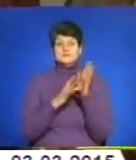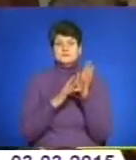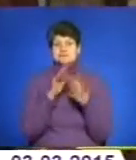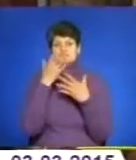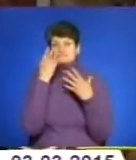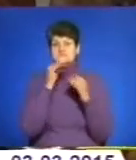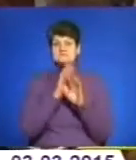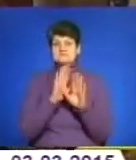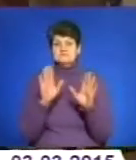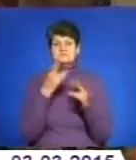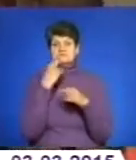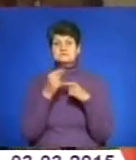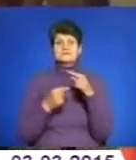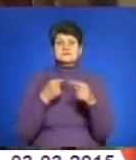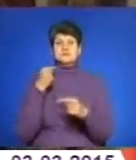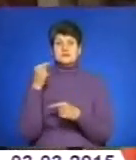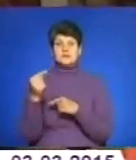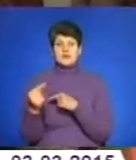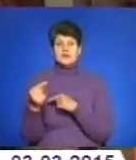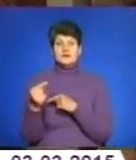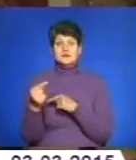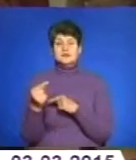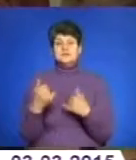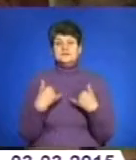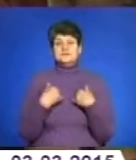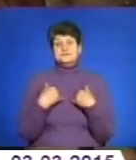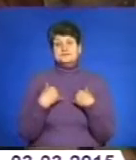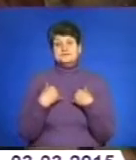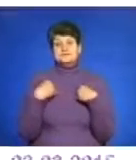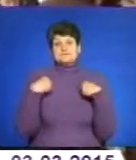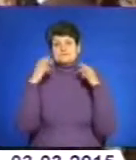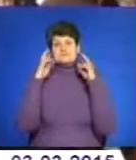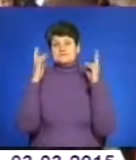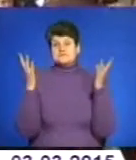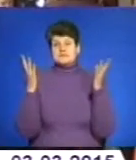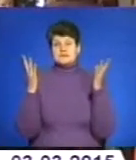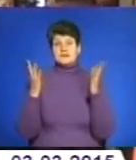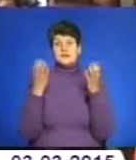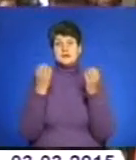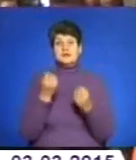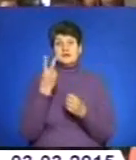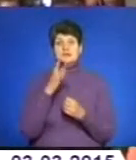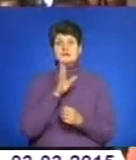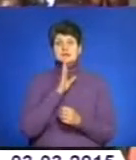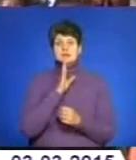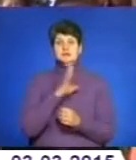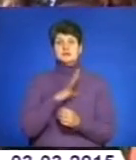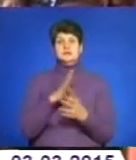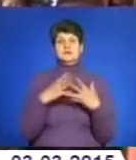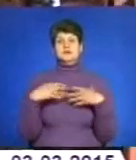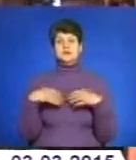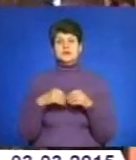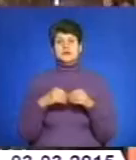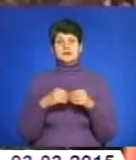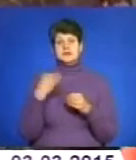незабутнє, традиції, які в нас не знають. Що для дівчинки, ну, були в сім'ї там, от, вони